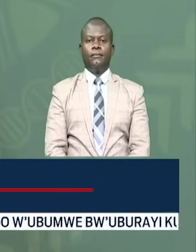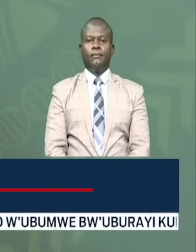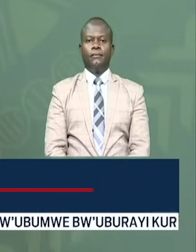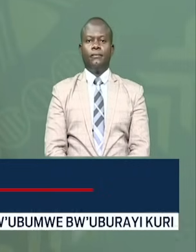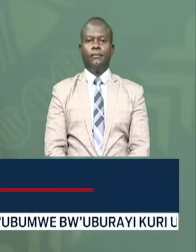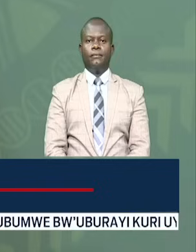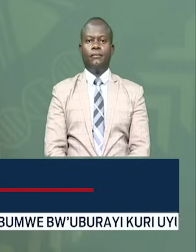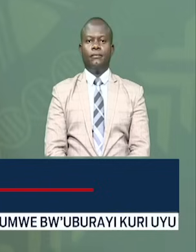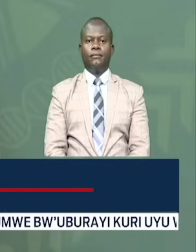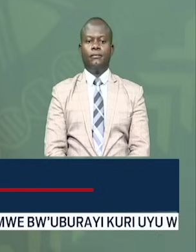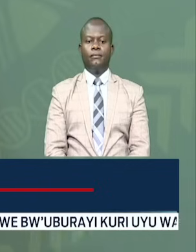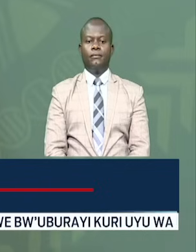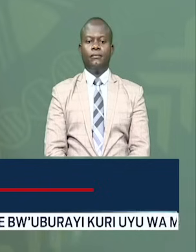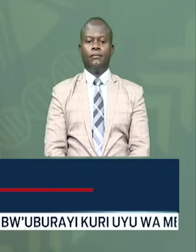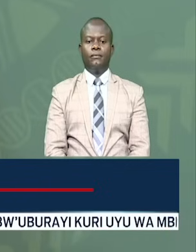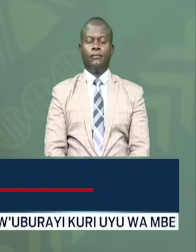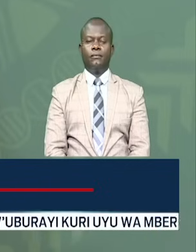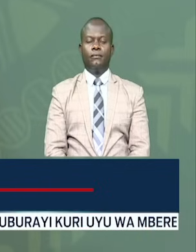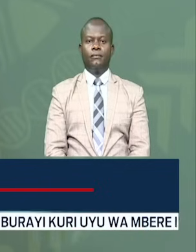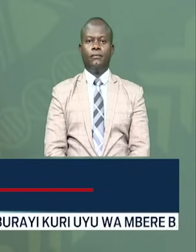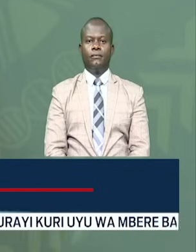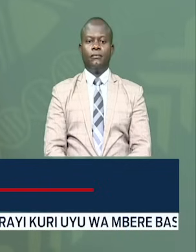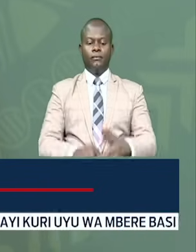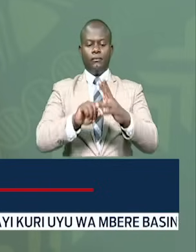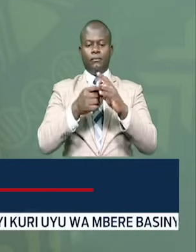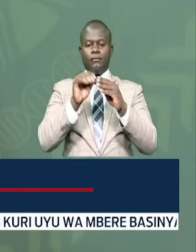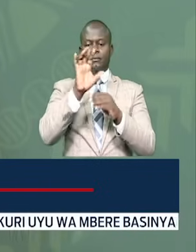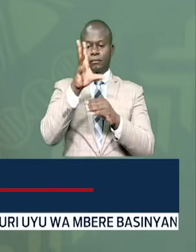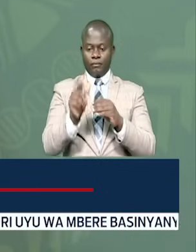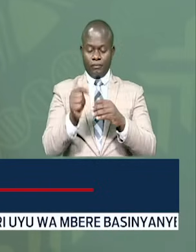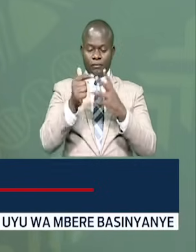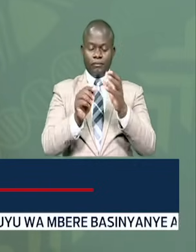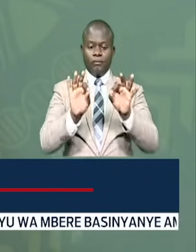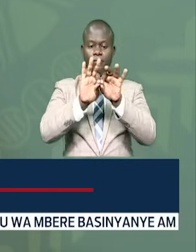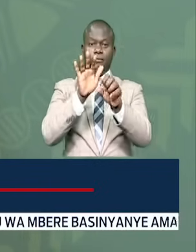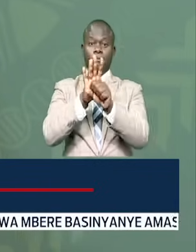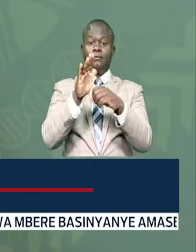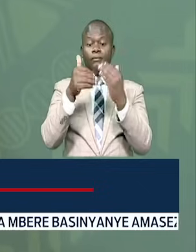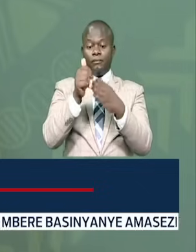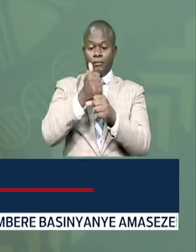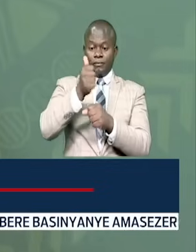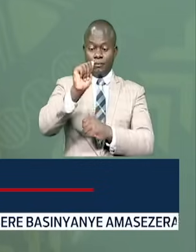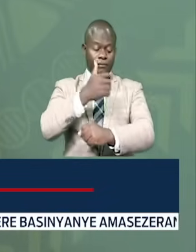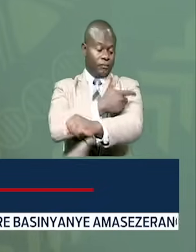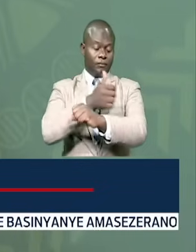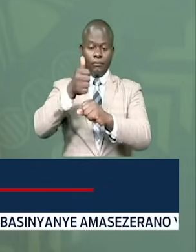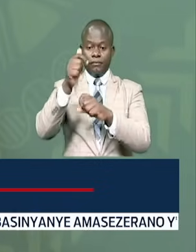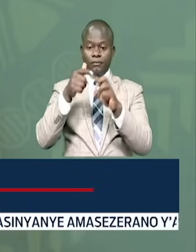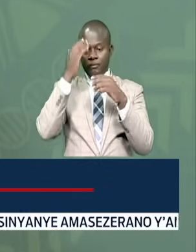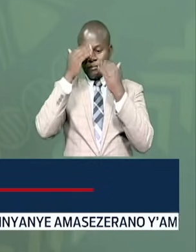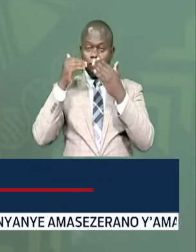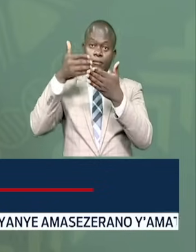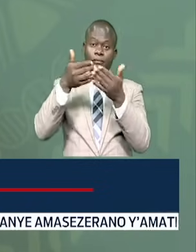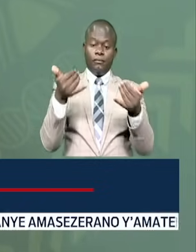only 1-2% of the duhereye ku mugabane wa Afrika ni ngombwa cyane ko wikorera inkingo zawo kuko kugeza